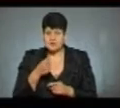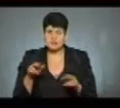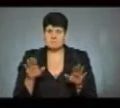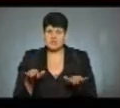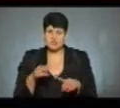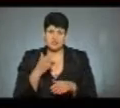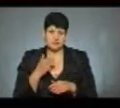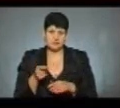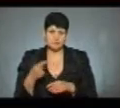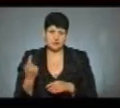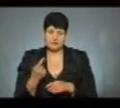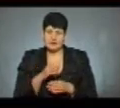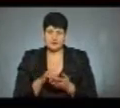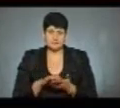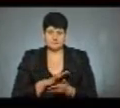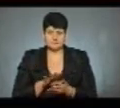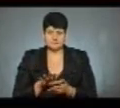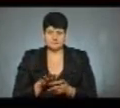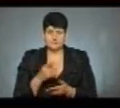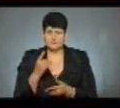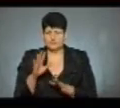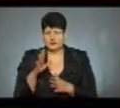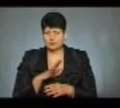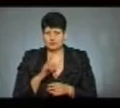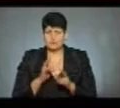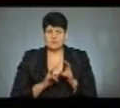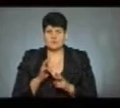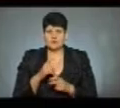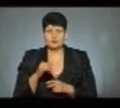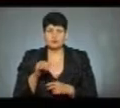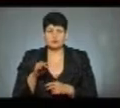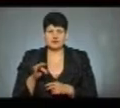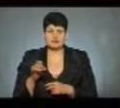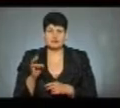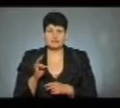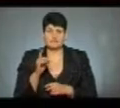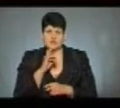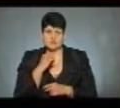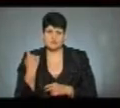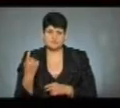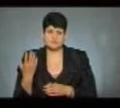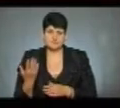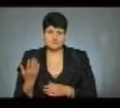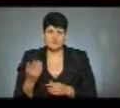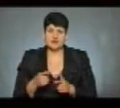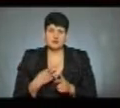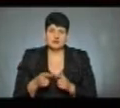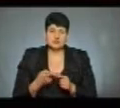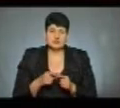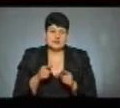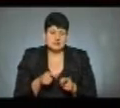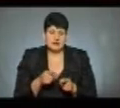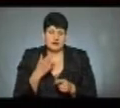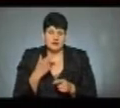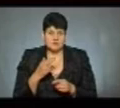на Тернопільщині не реєстрували. Один випадок був на підприємстві «Хутір» в Немирівському районі на Вінниччині. Чи це високопатогенний